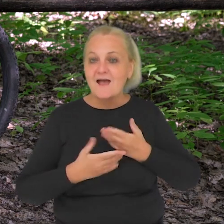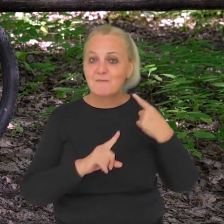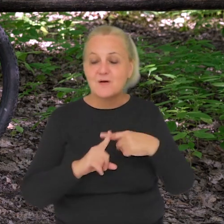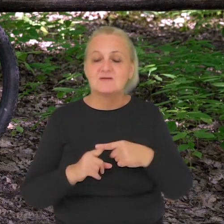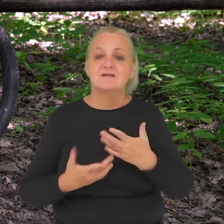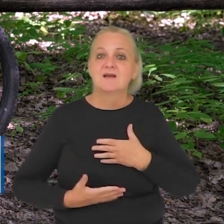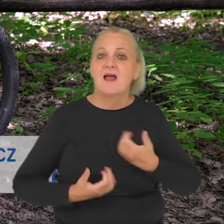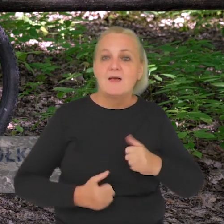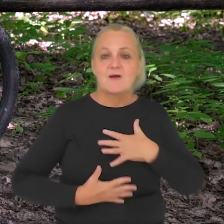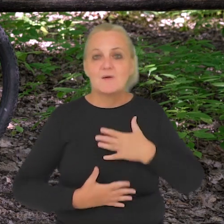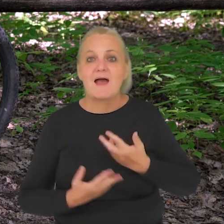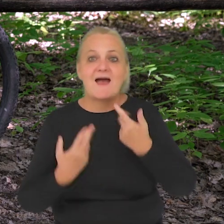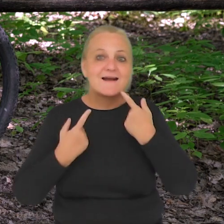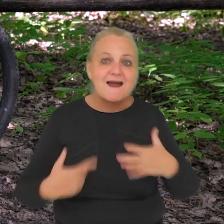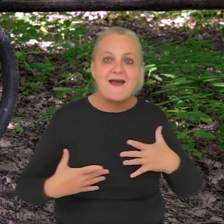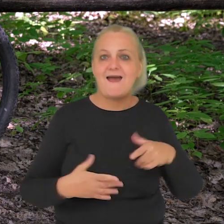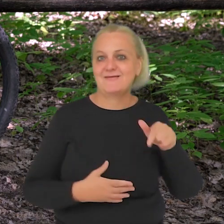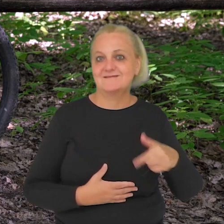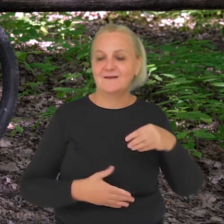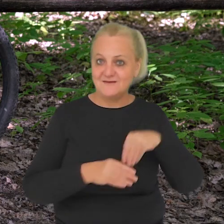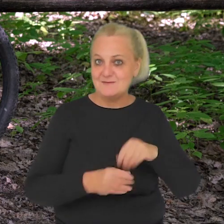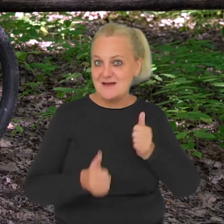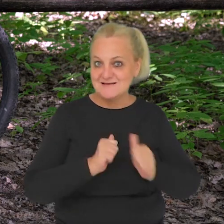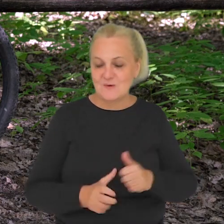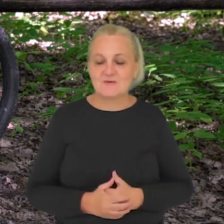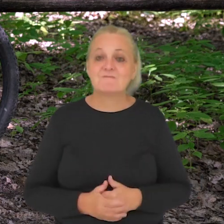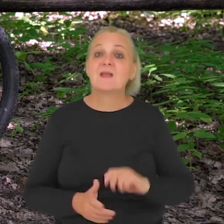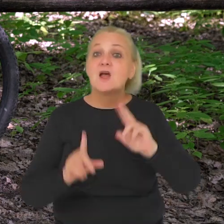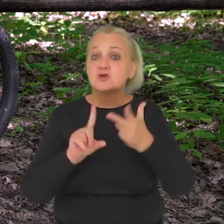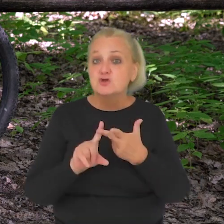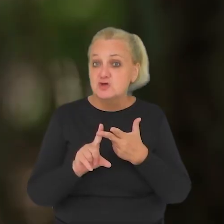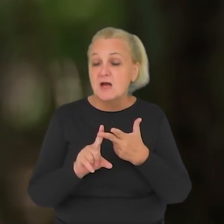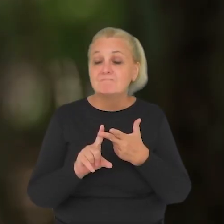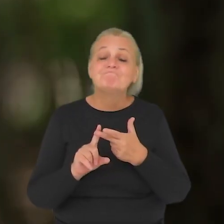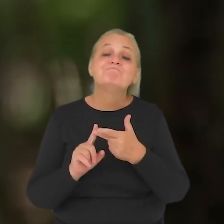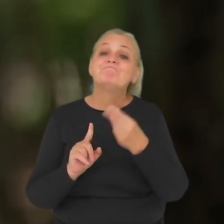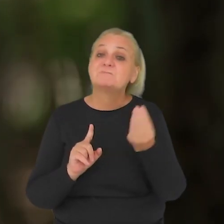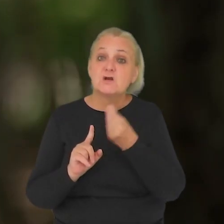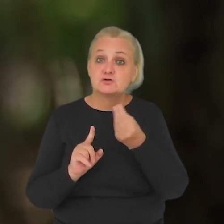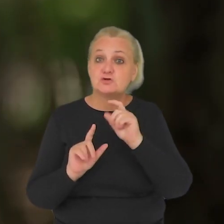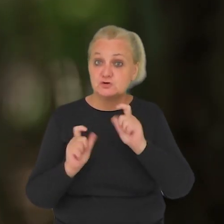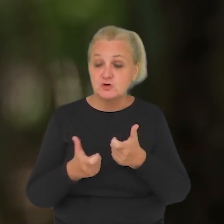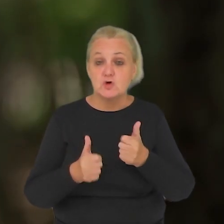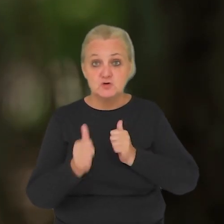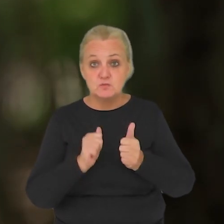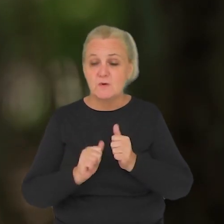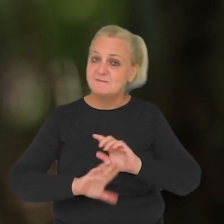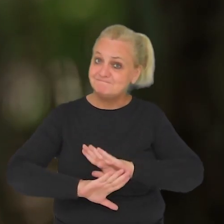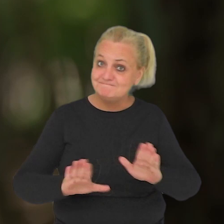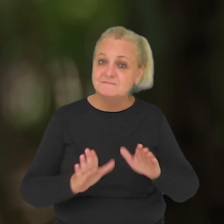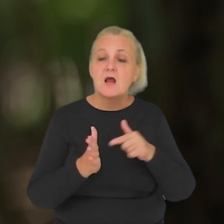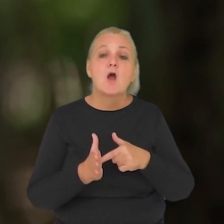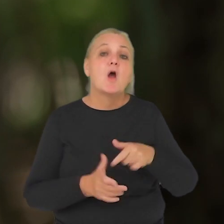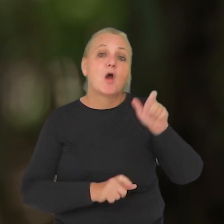aktywności fizycznej, czyli zwiększenie wydolności fizycznej i radość z uprawiania sportu. Przeciwwskazania do